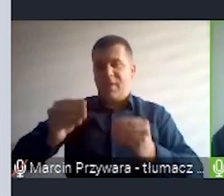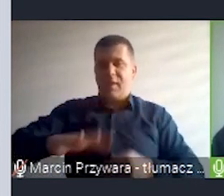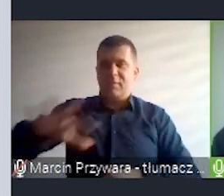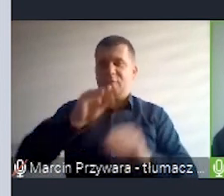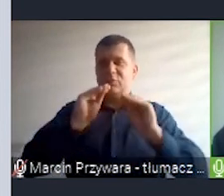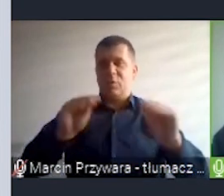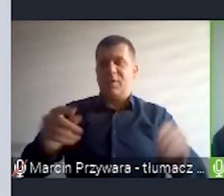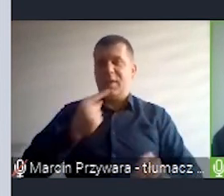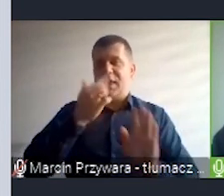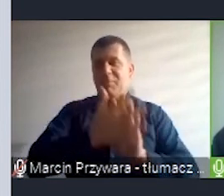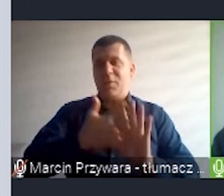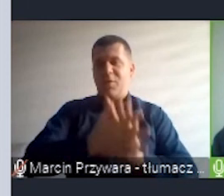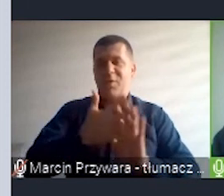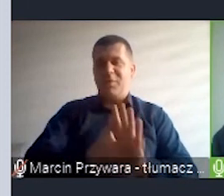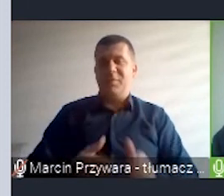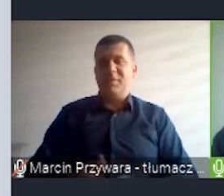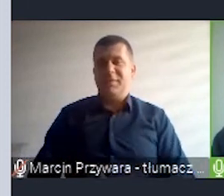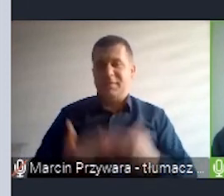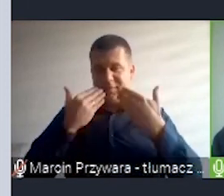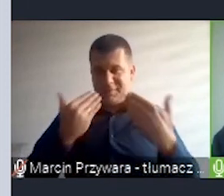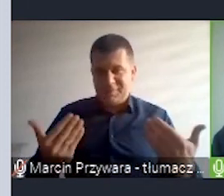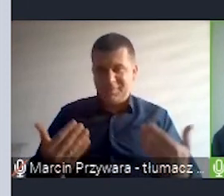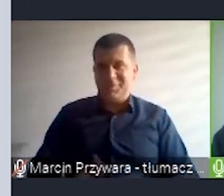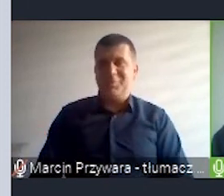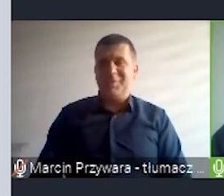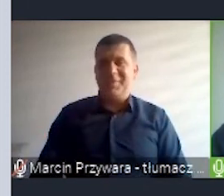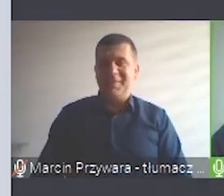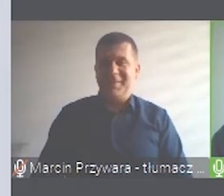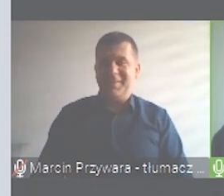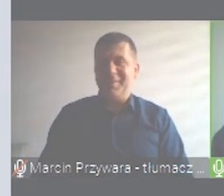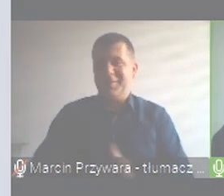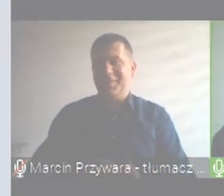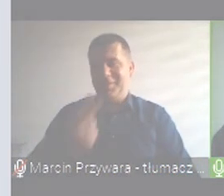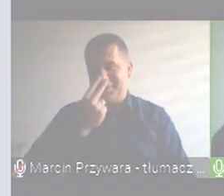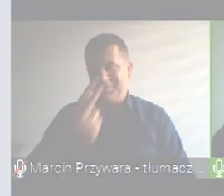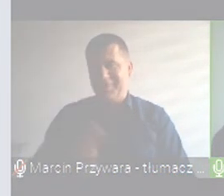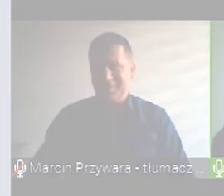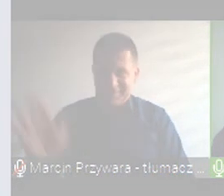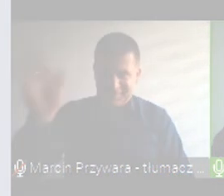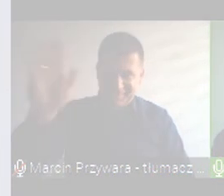szkoleń na język migowy. No i do zobaczenia.